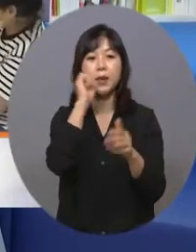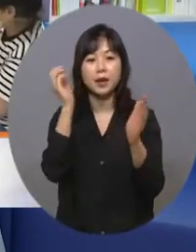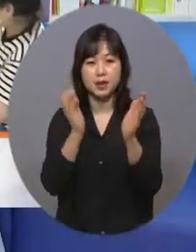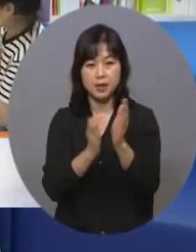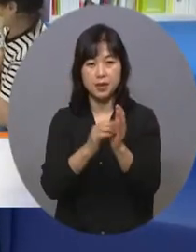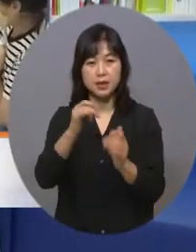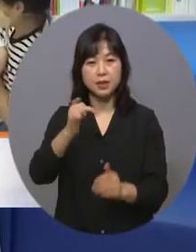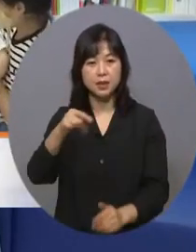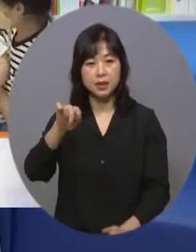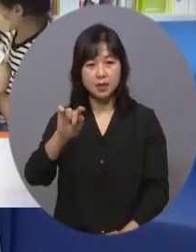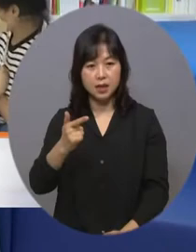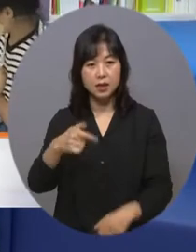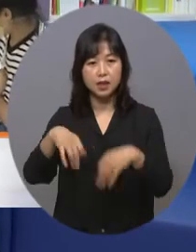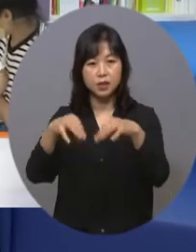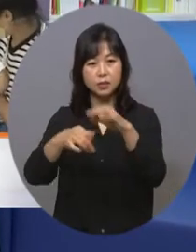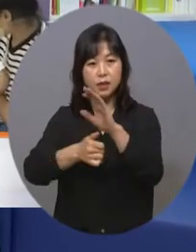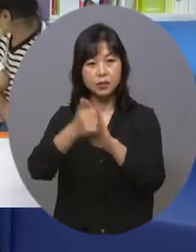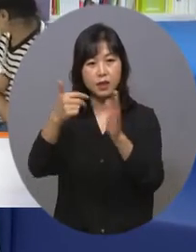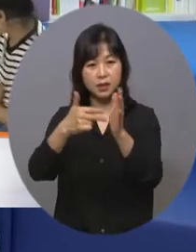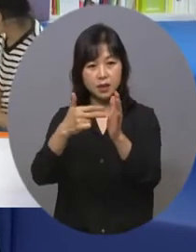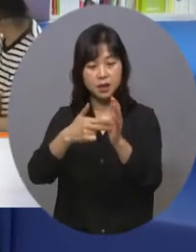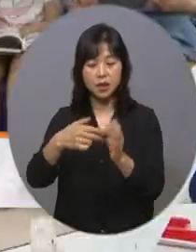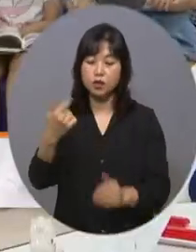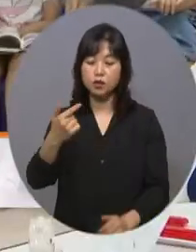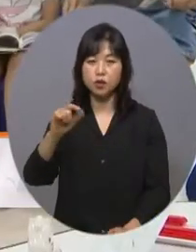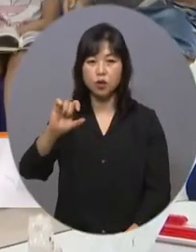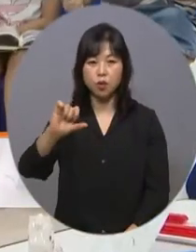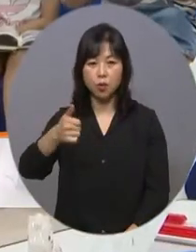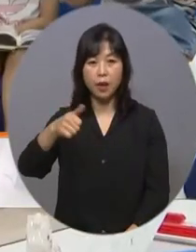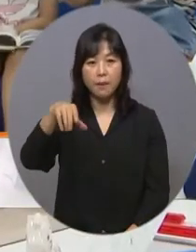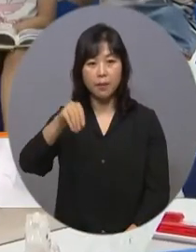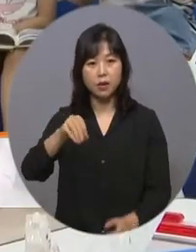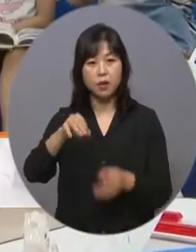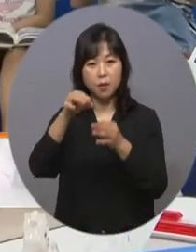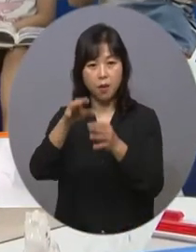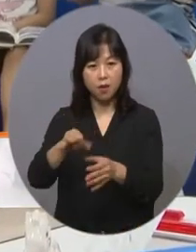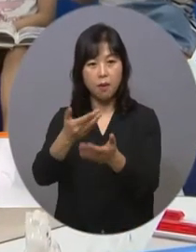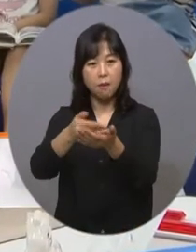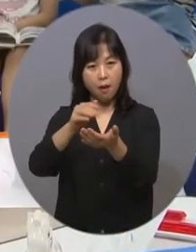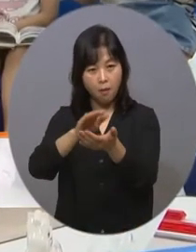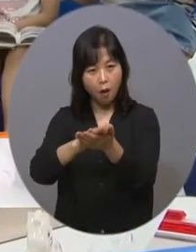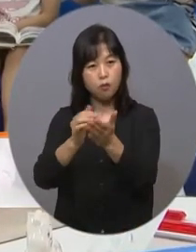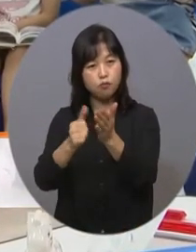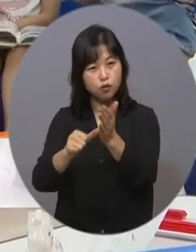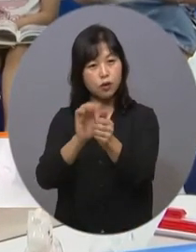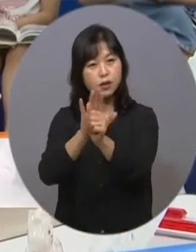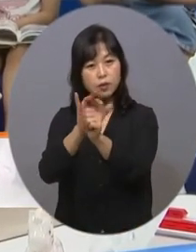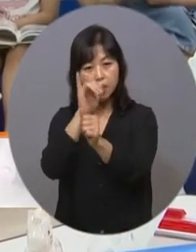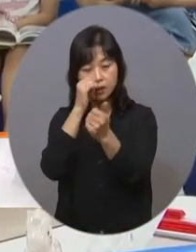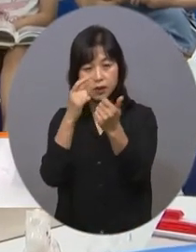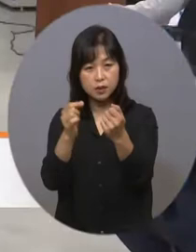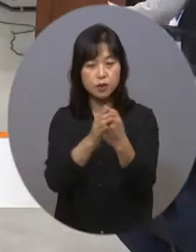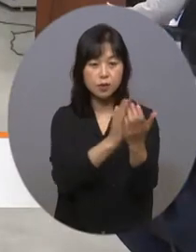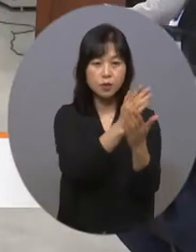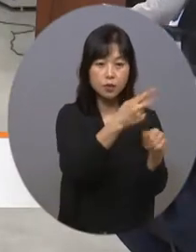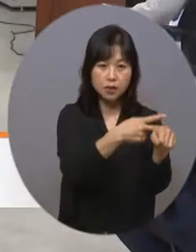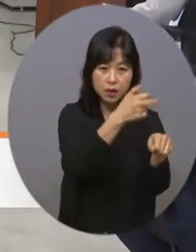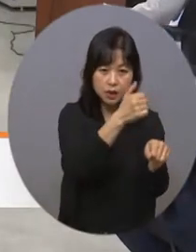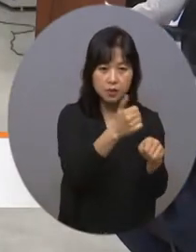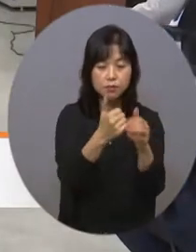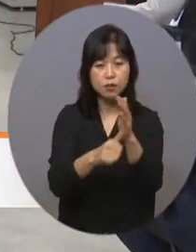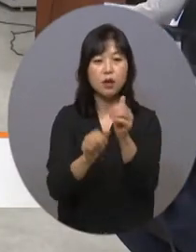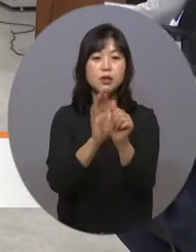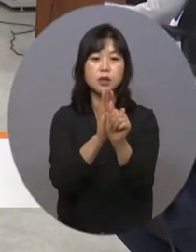신한금융희망재단은 6,500만 원을 들여 리모델링과 기자재를 지원한 데 이어 앞으로도 전문 강사와 교구재 지원을